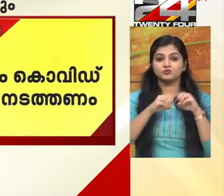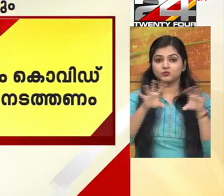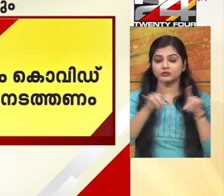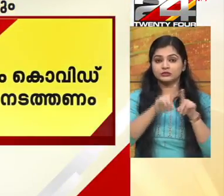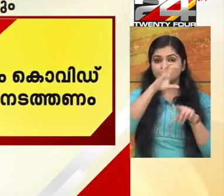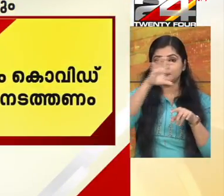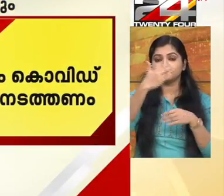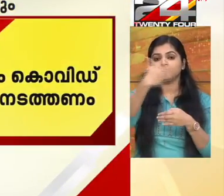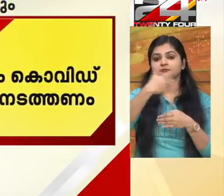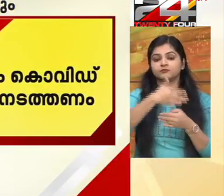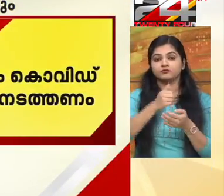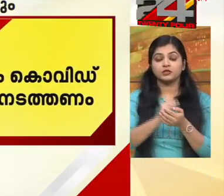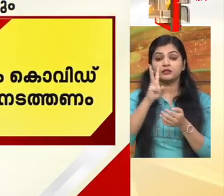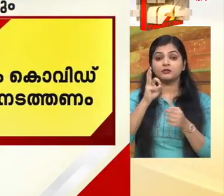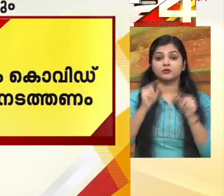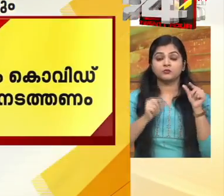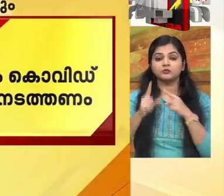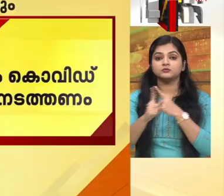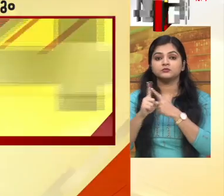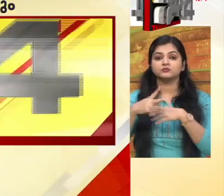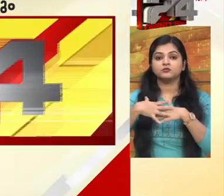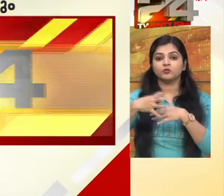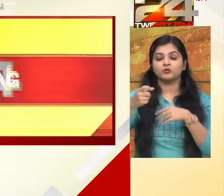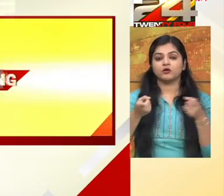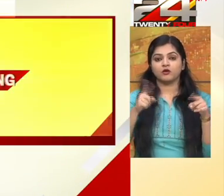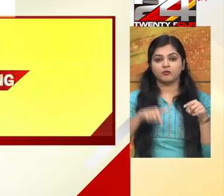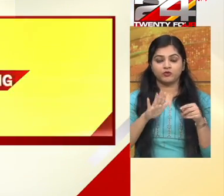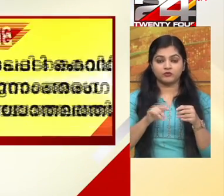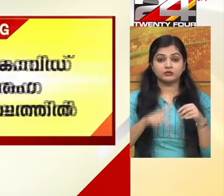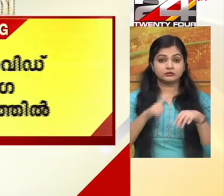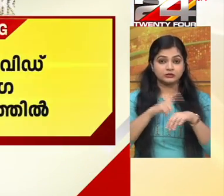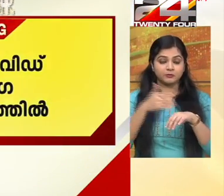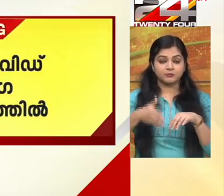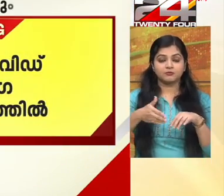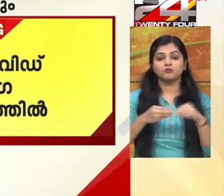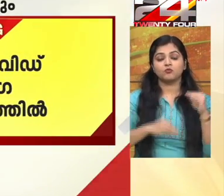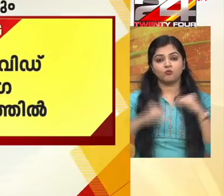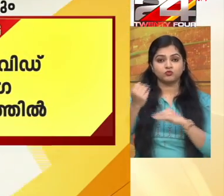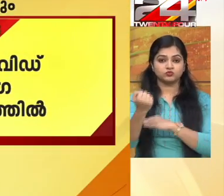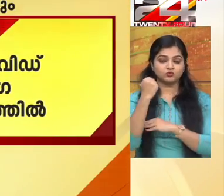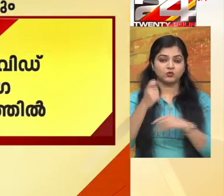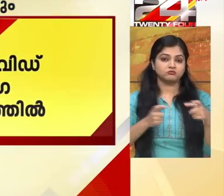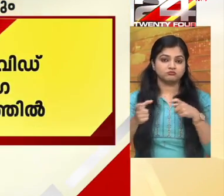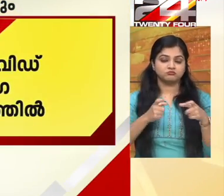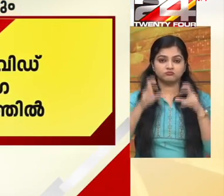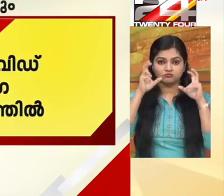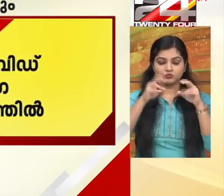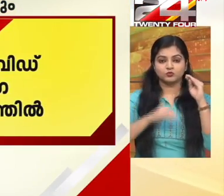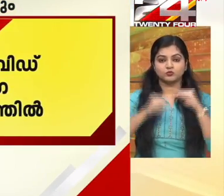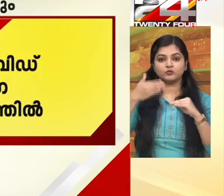പേർക്ക് സമ്പർക്കത്തിലൂടെ രോഗം ബാധിക്കുന്ന ഒരു സാഹചര്യവും ഉണ്ടായിട്ടുണ്ട്. ഈ പശ്ചാത്തലത്തിലാണ് നിയന്ത്രണങ്ങളും നിരീക്ഷണങ്ങളും കർശനമാക്കാൻ സംസ്ഥാന സർക്കാർ